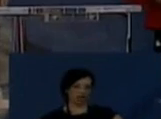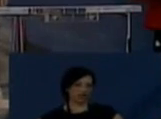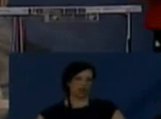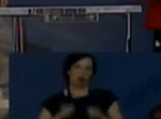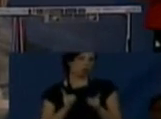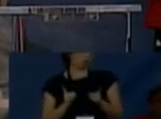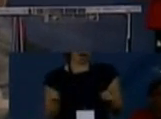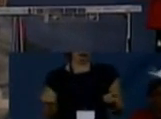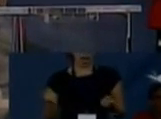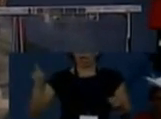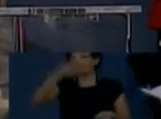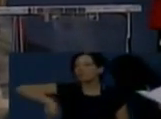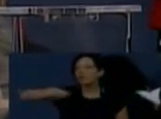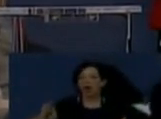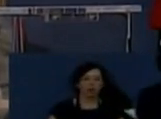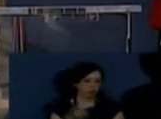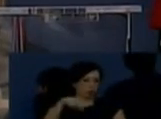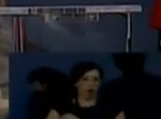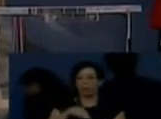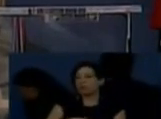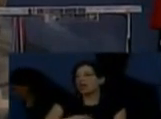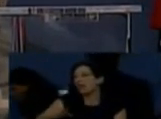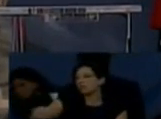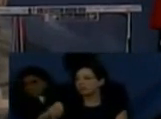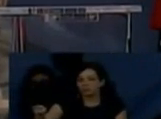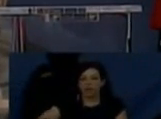piazza, si chiama Alberto Tesseri,